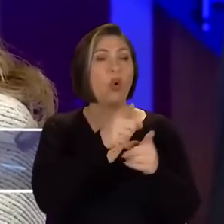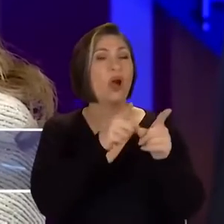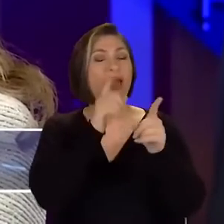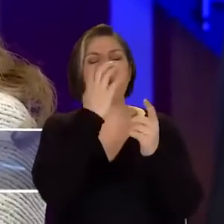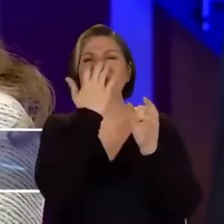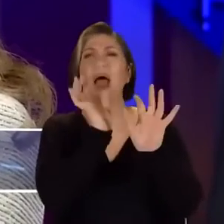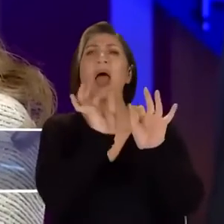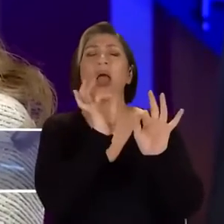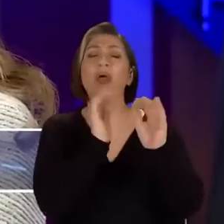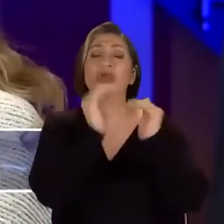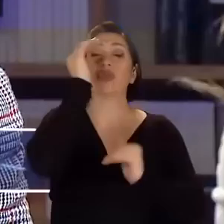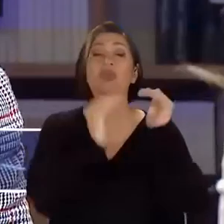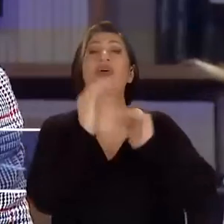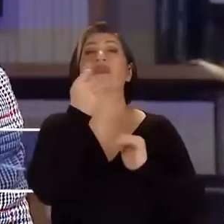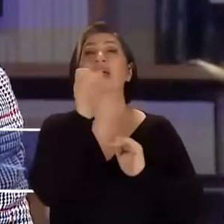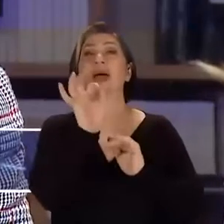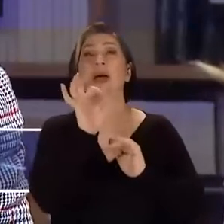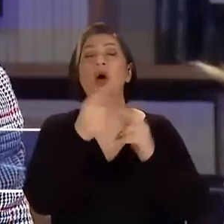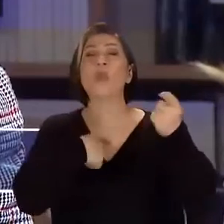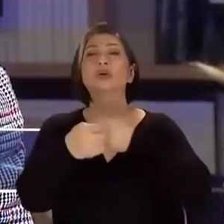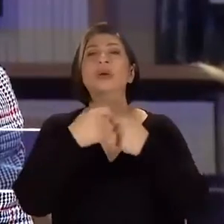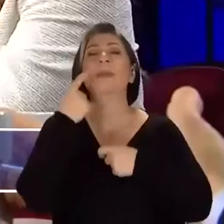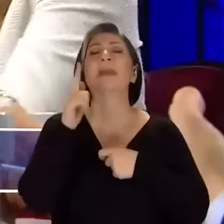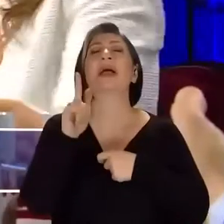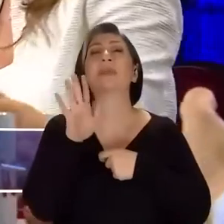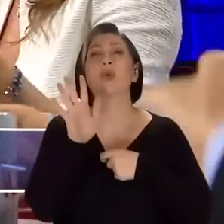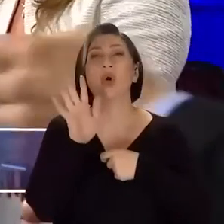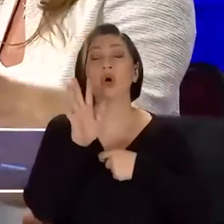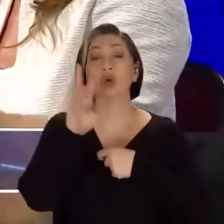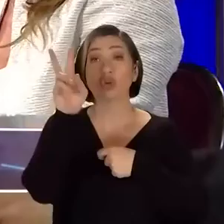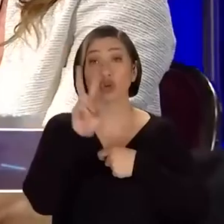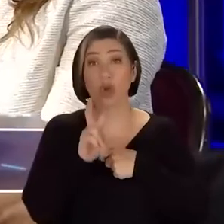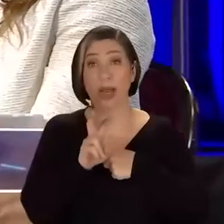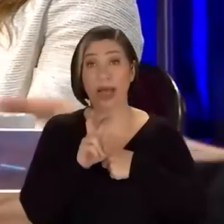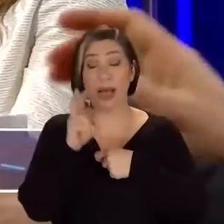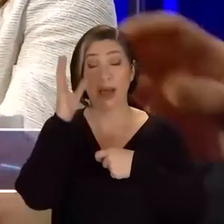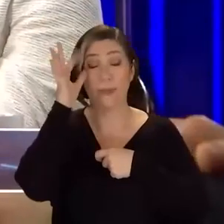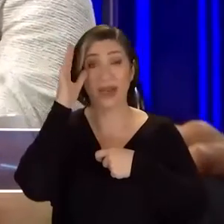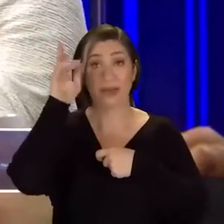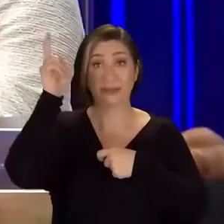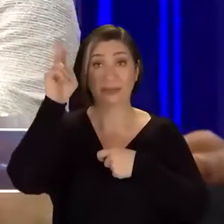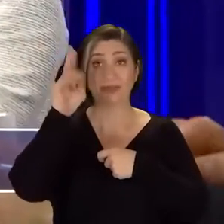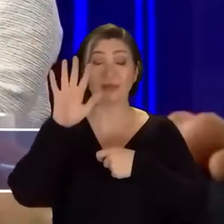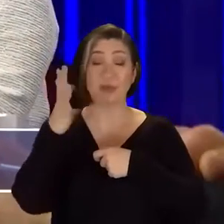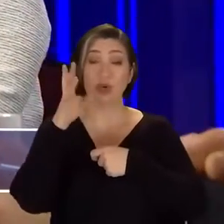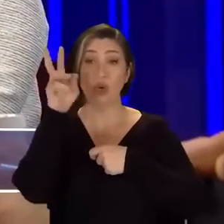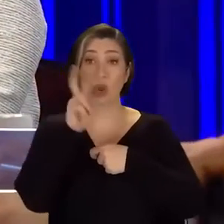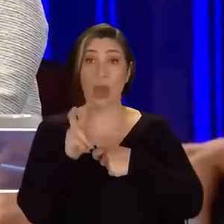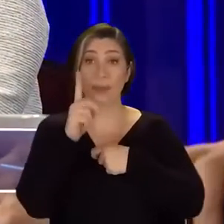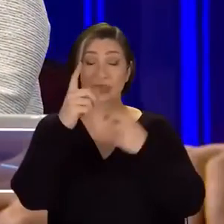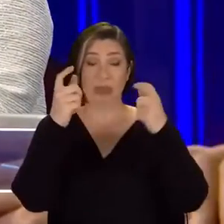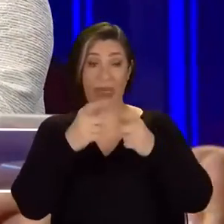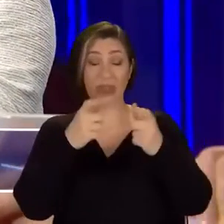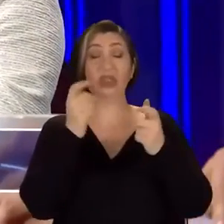alışveriş yapabiliyorsunuz ve fiyatı değişmiyor. Borsaya bakmanıza gerek yok. Ha, dolara siz Amerika Birleşik Devletleri'nde veya dolar kullanan bir